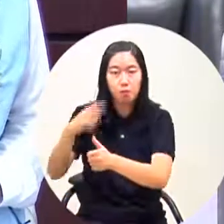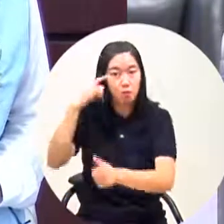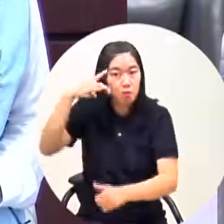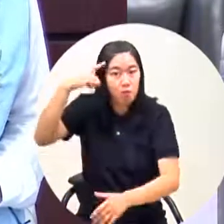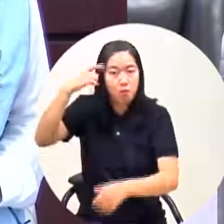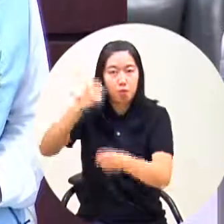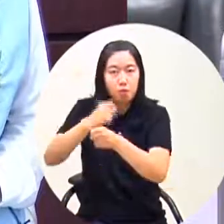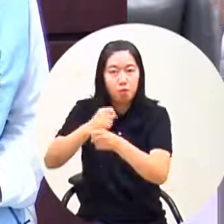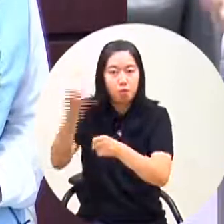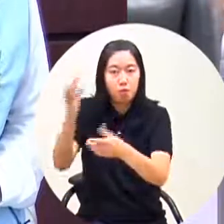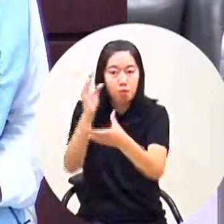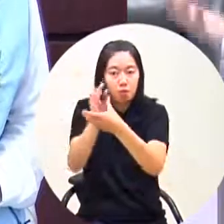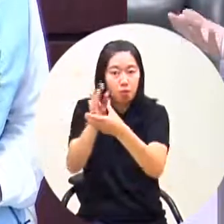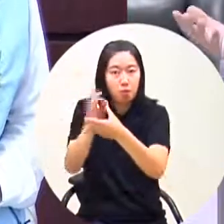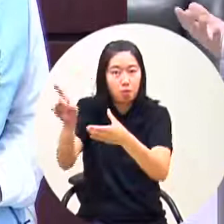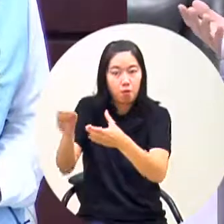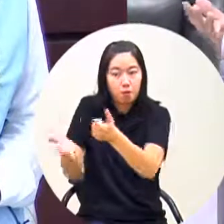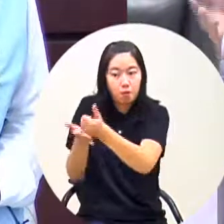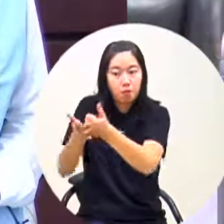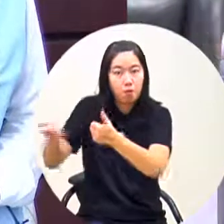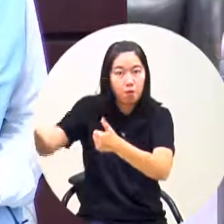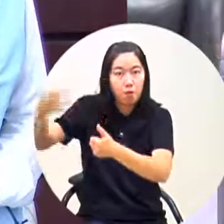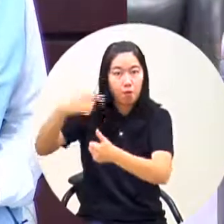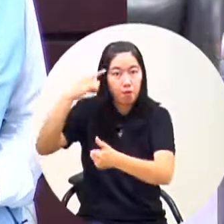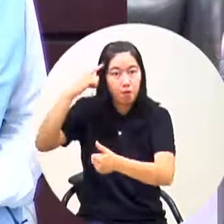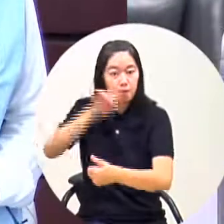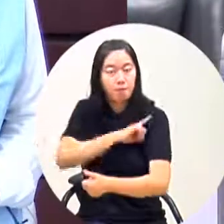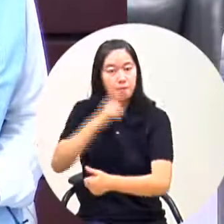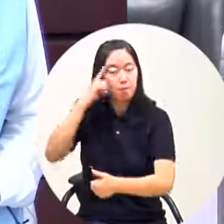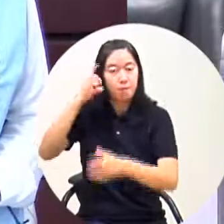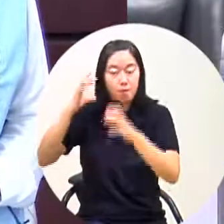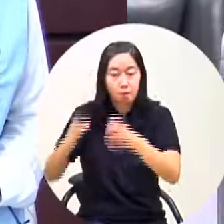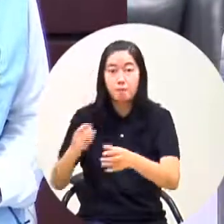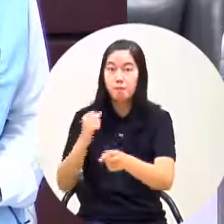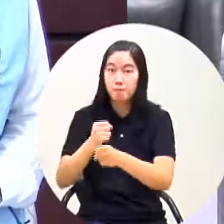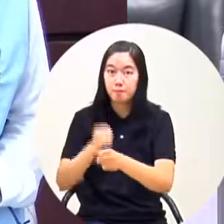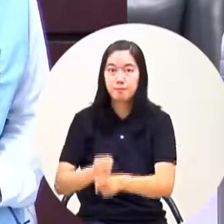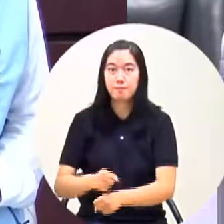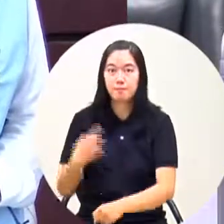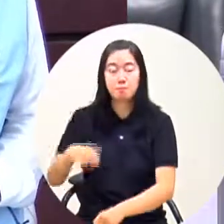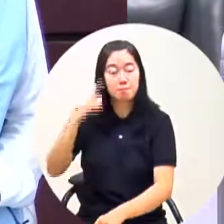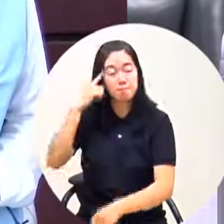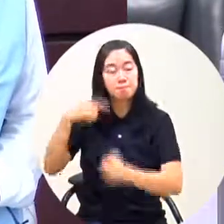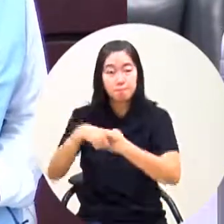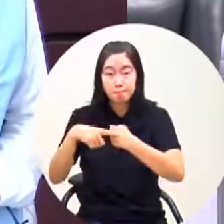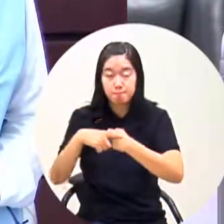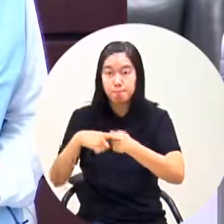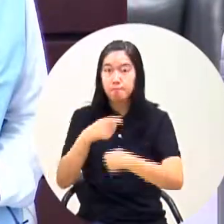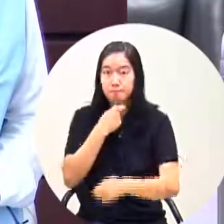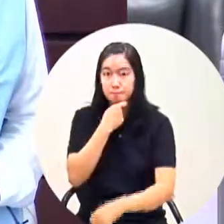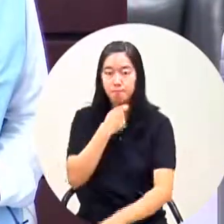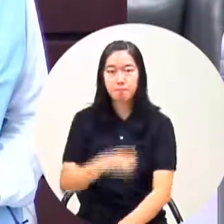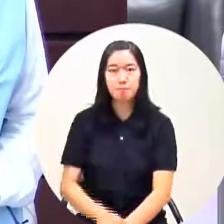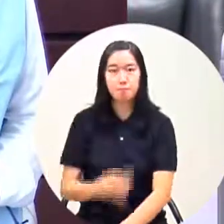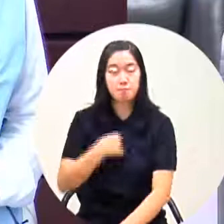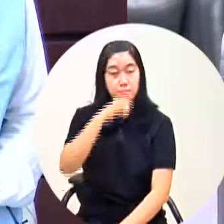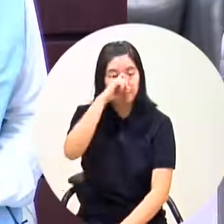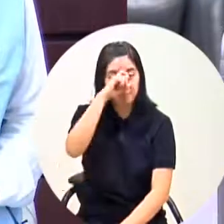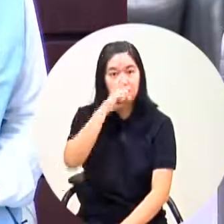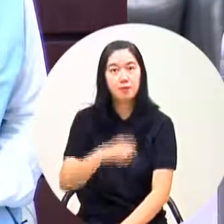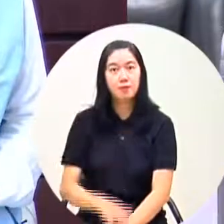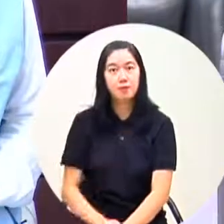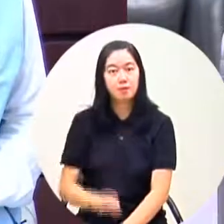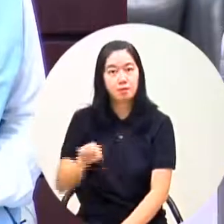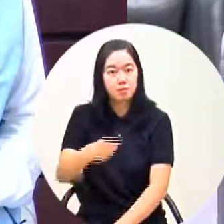年轻人来创业，还是怎样？哦，是不是爱舒克起来？是不是？本身是希望讲哦，我们劳